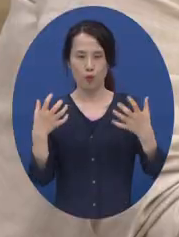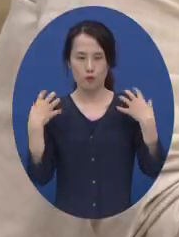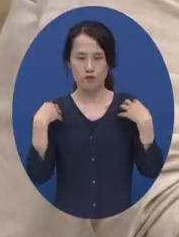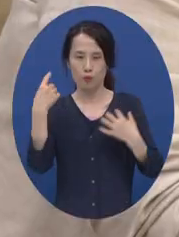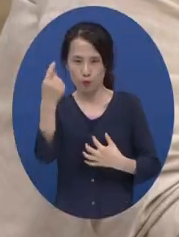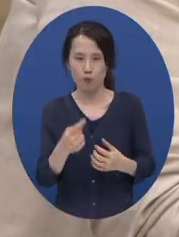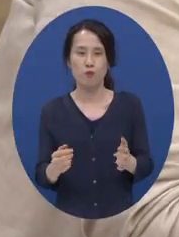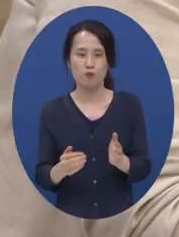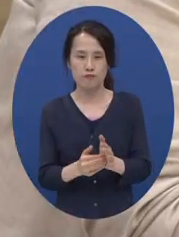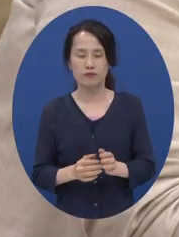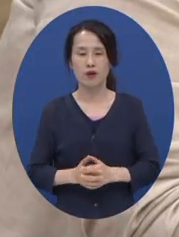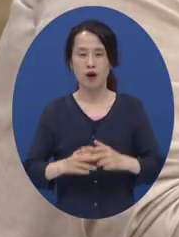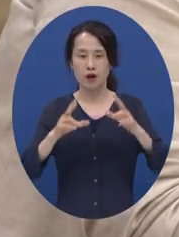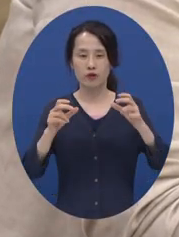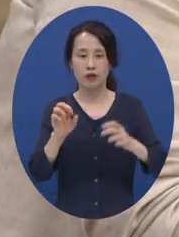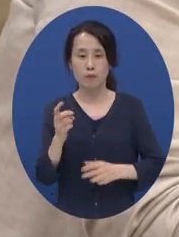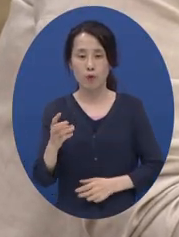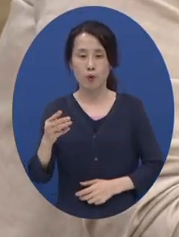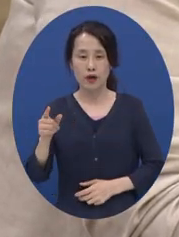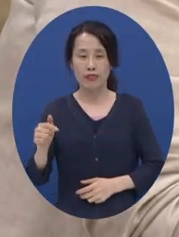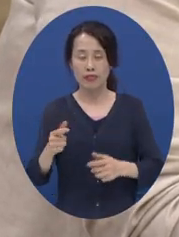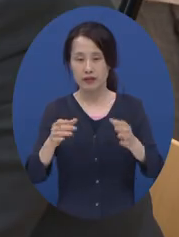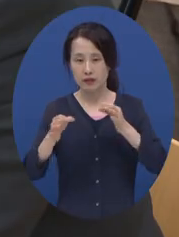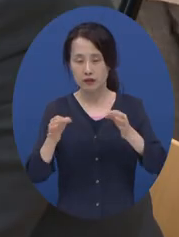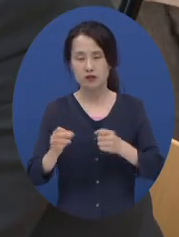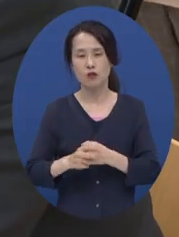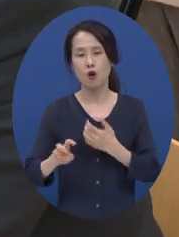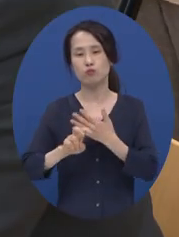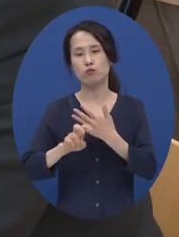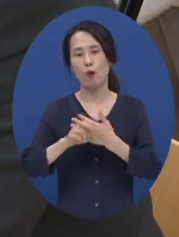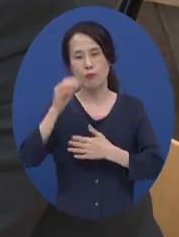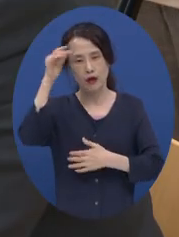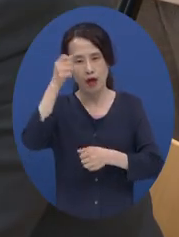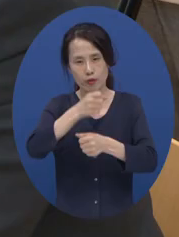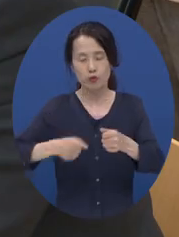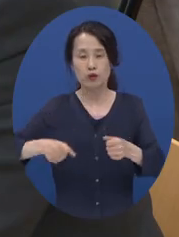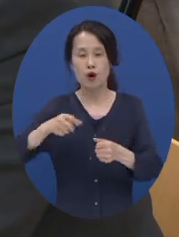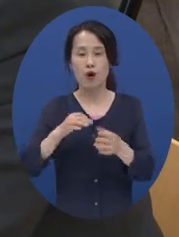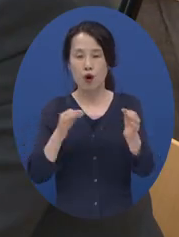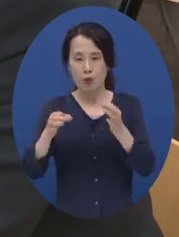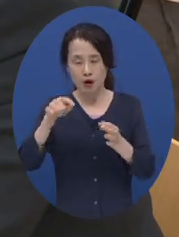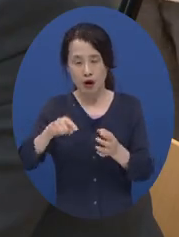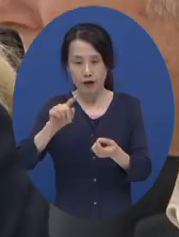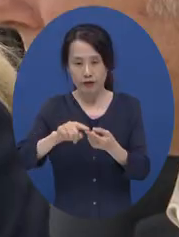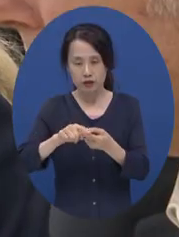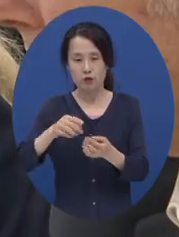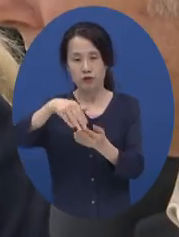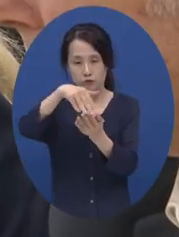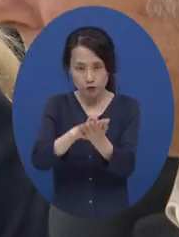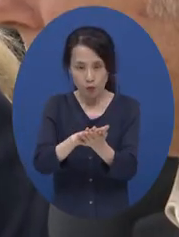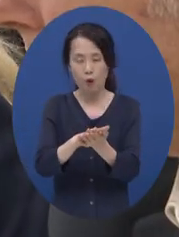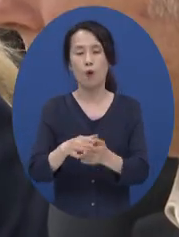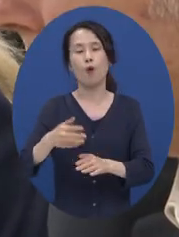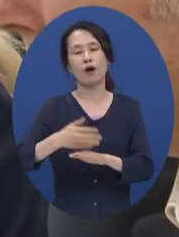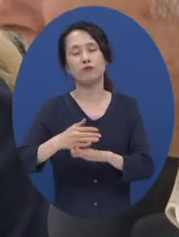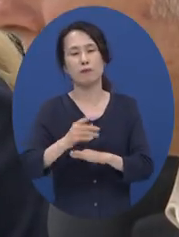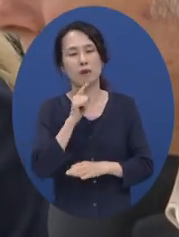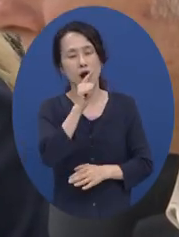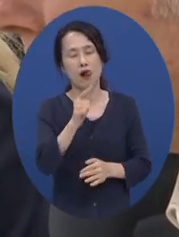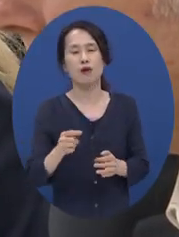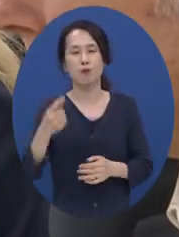경기도청을 찾았습니다. 성남 모란시장 등 도내 불법계 도살업계에 대한 조사와 철거에 대한 감사 인사